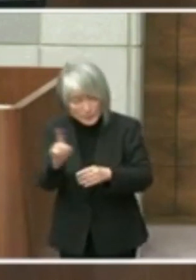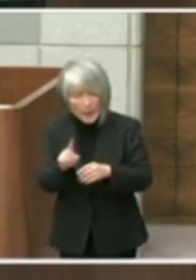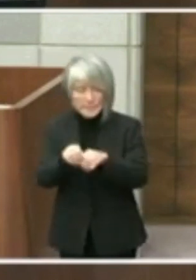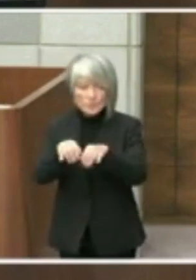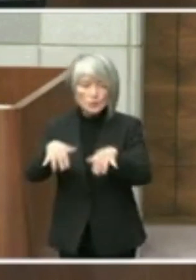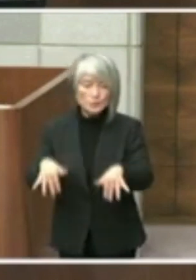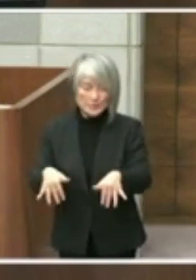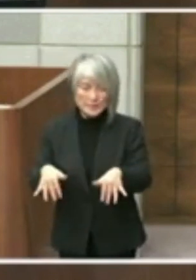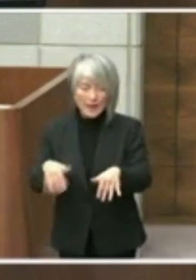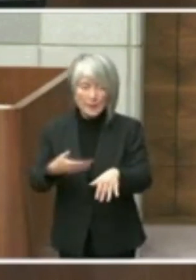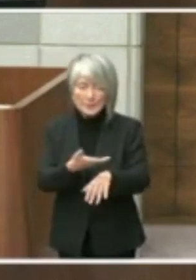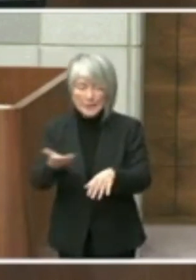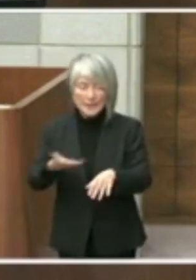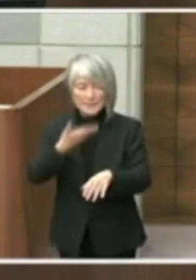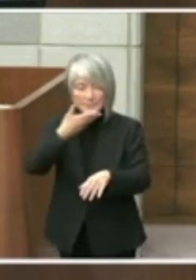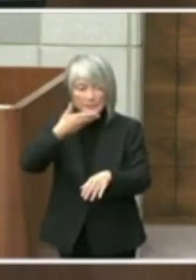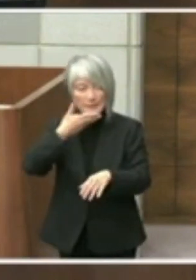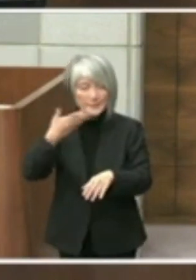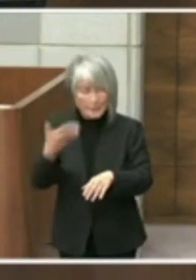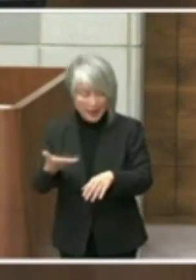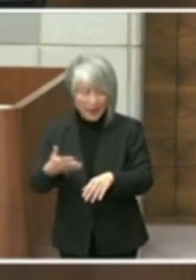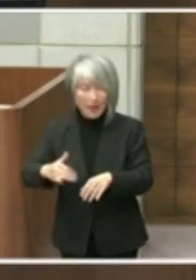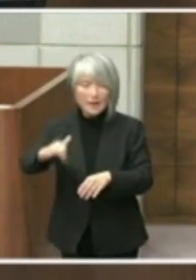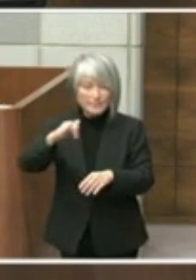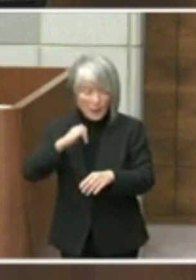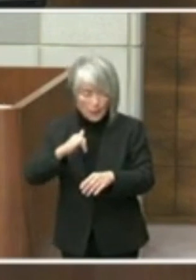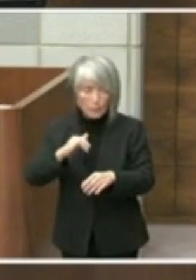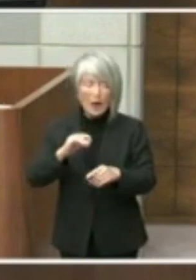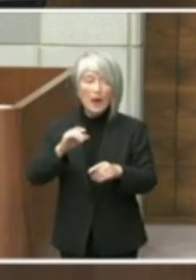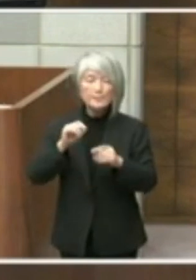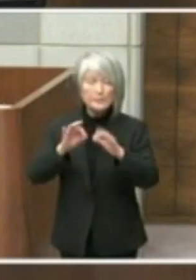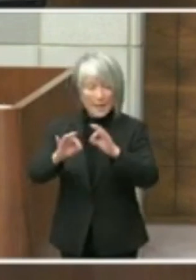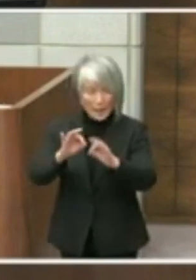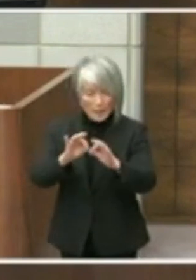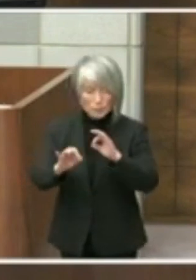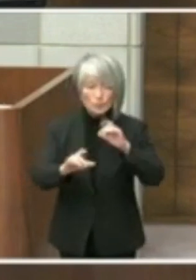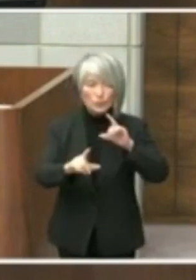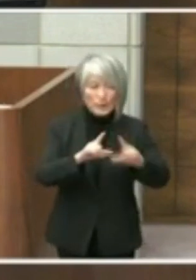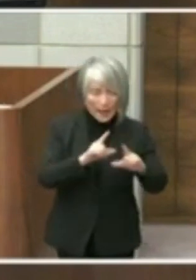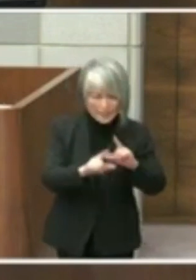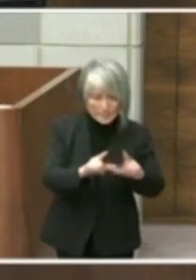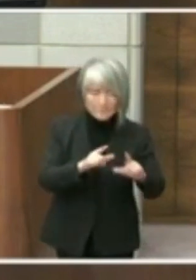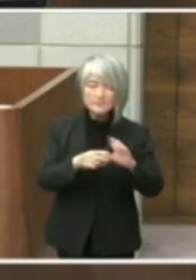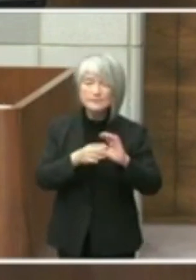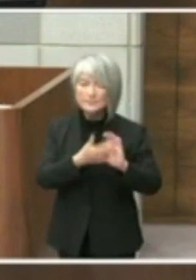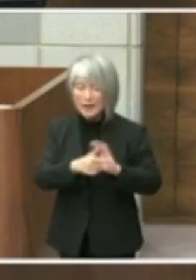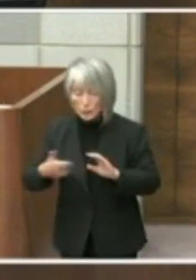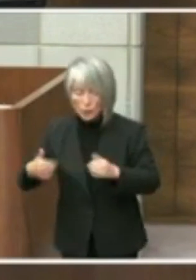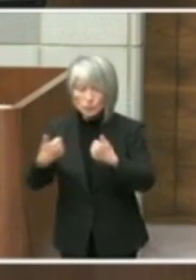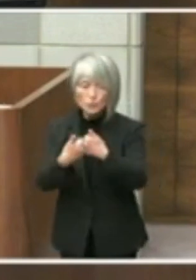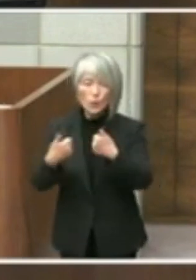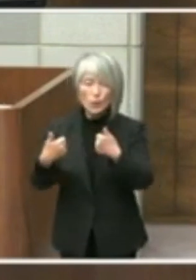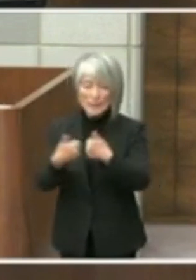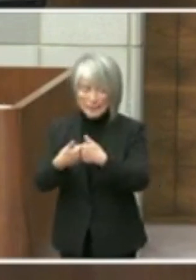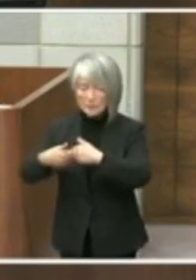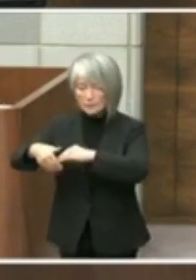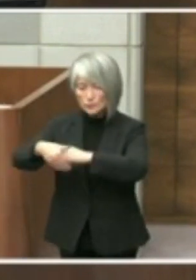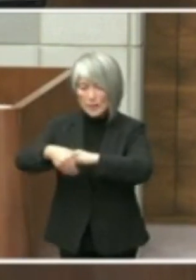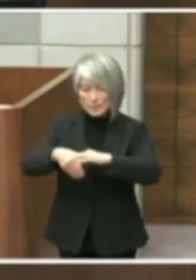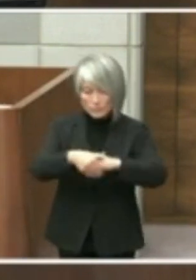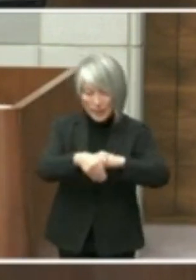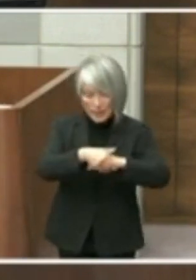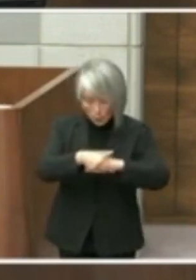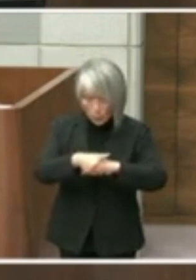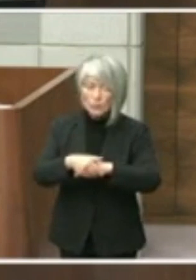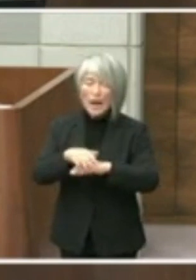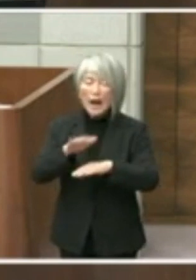か、電話、メール、LINE など、相談媒体のバリエーションについて、調査研究を